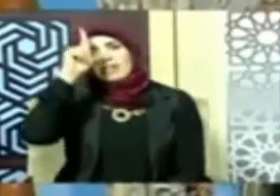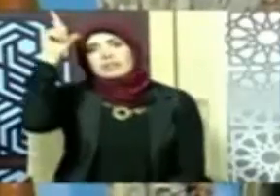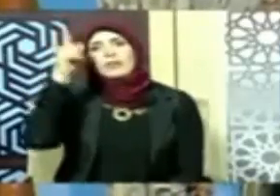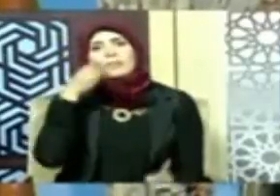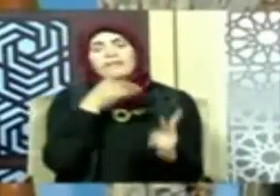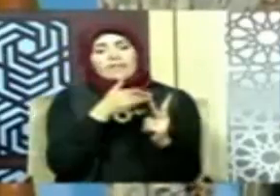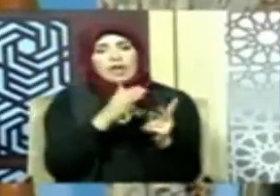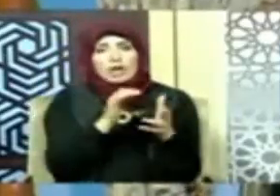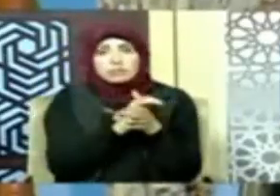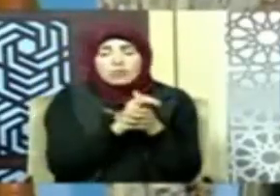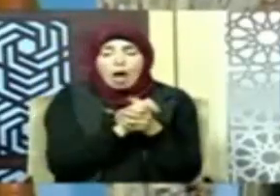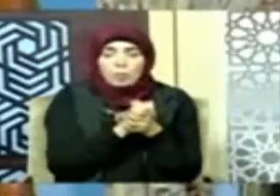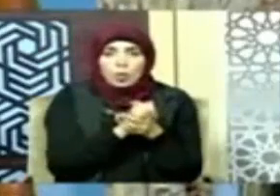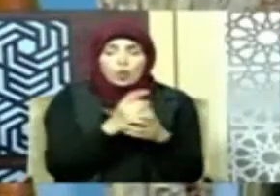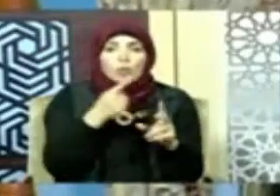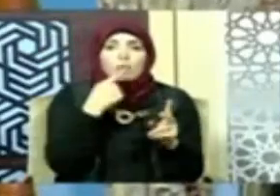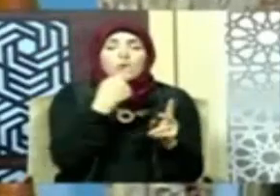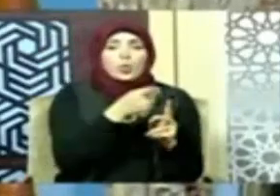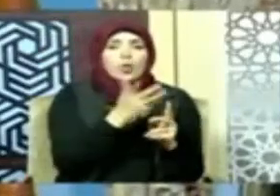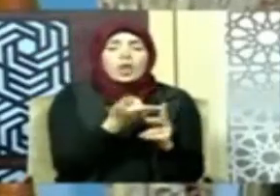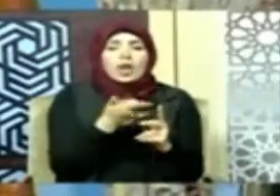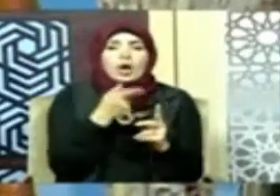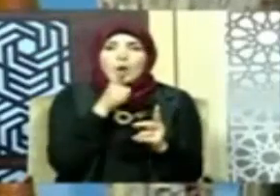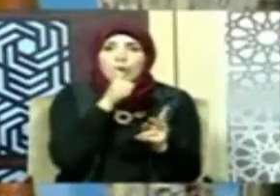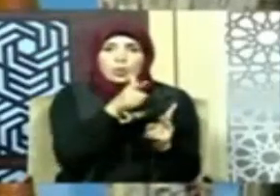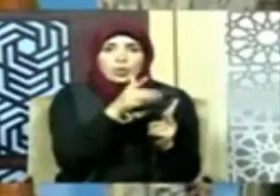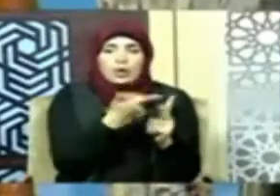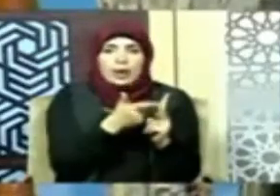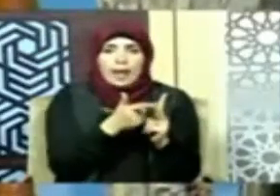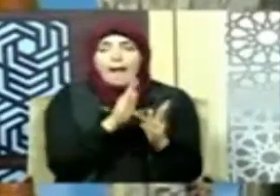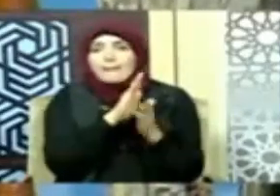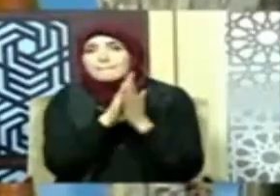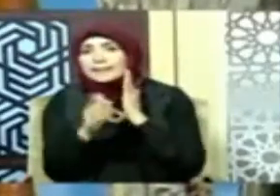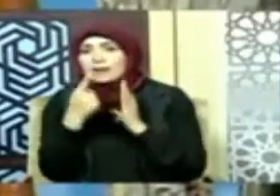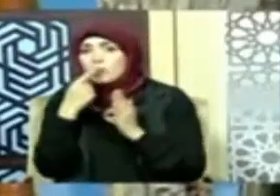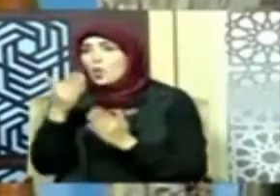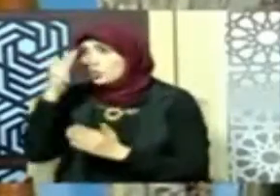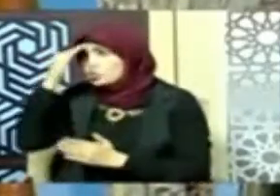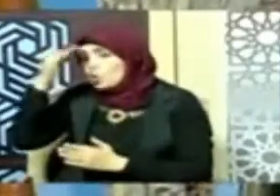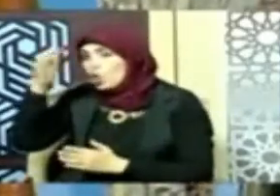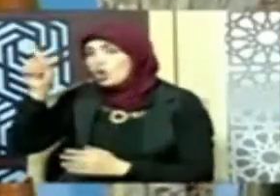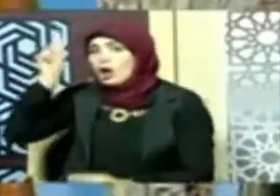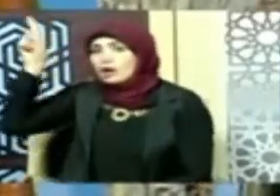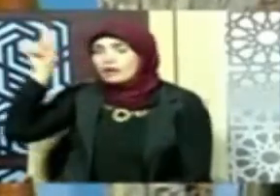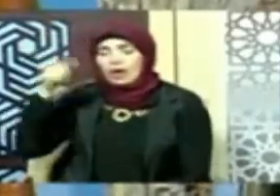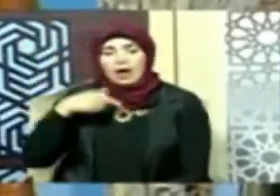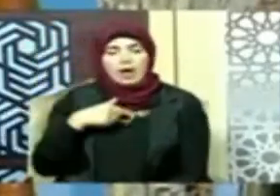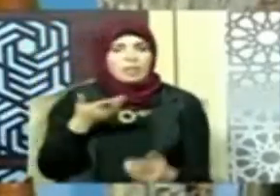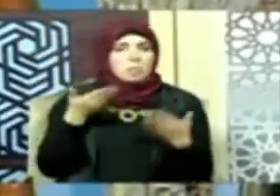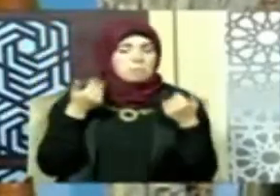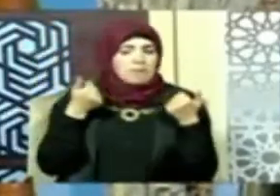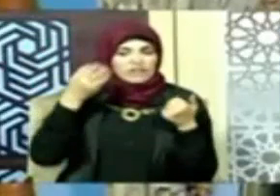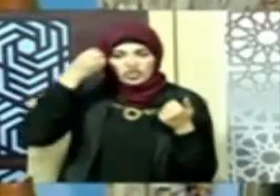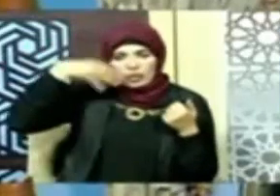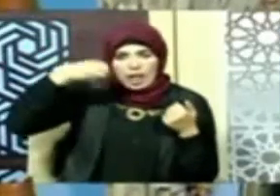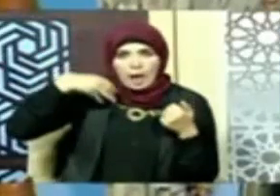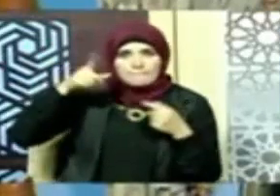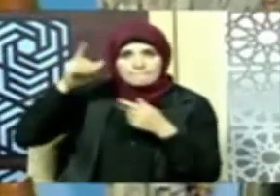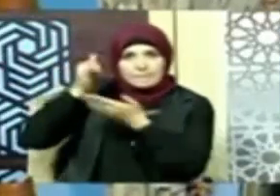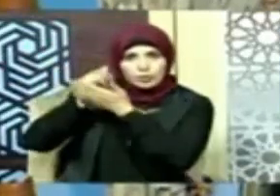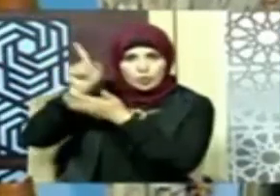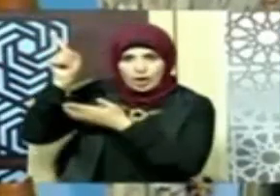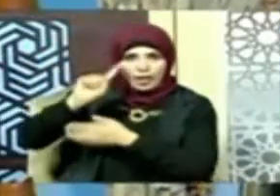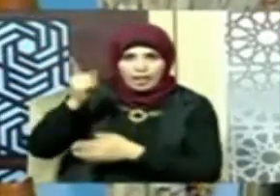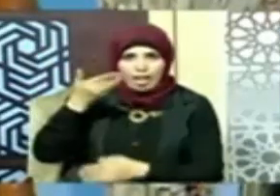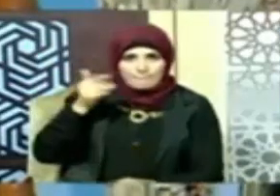إليه. وكان له ثمر، فبدل أن يشكر الله جحد النعمة وقال